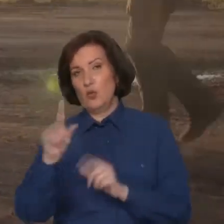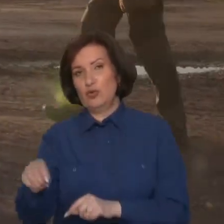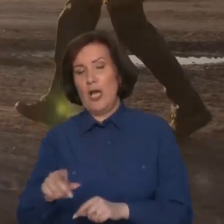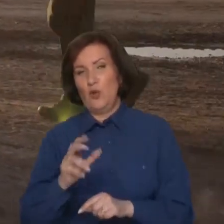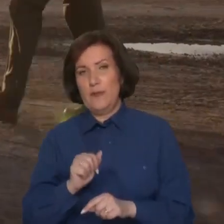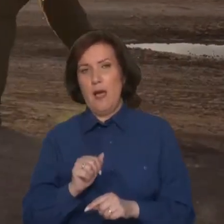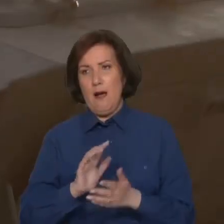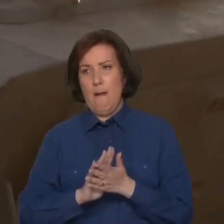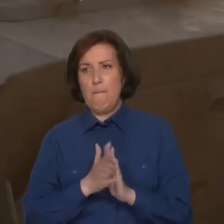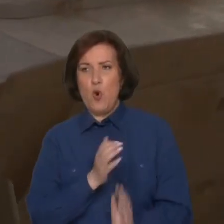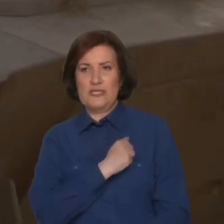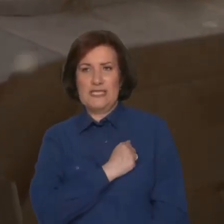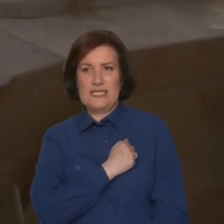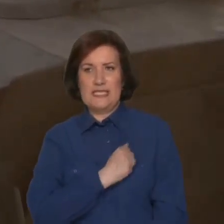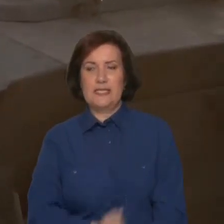на позиції.